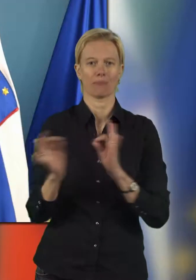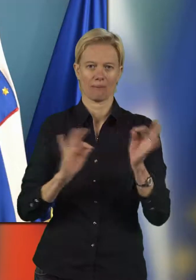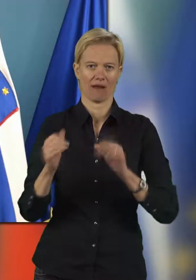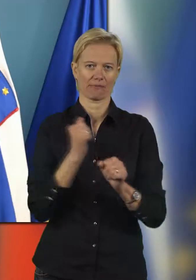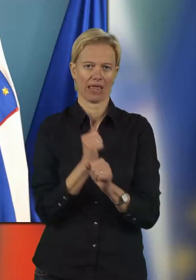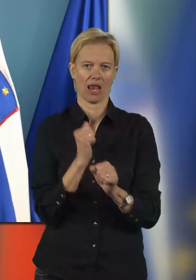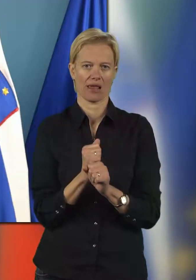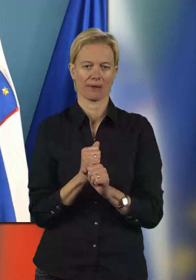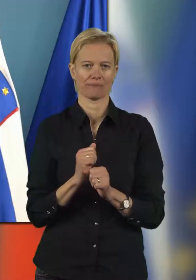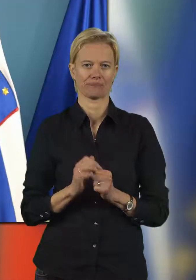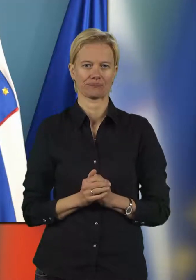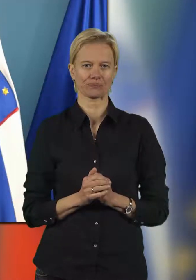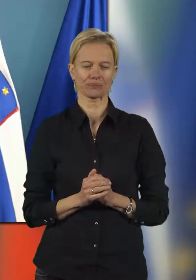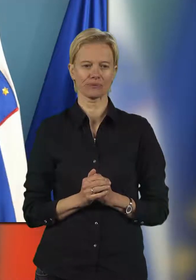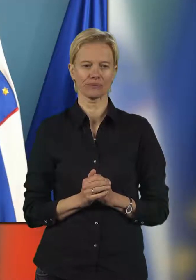deli.